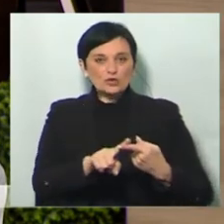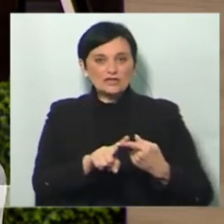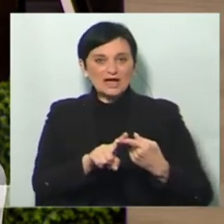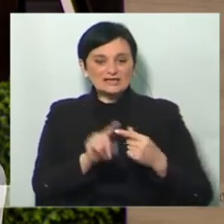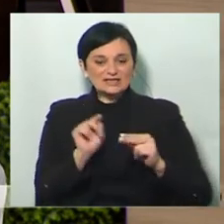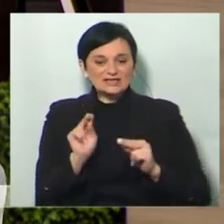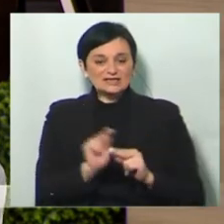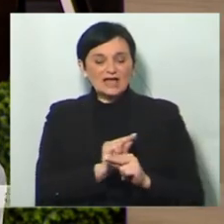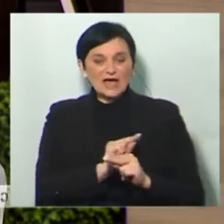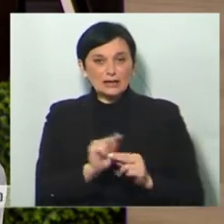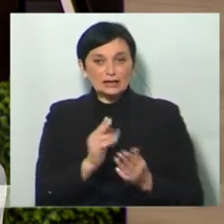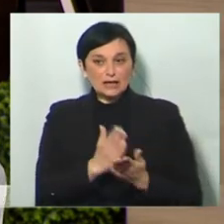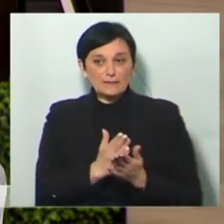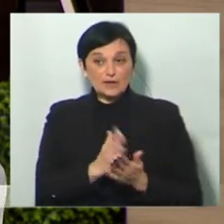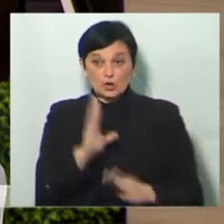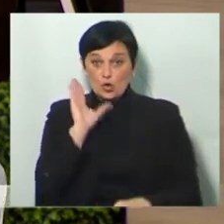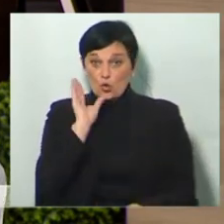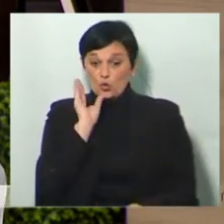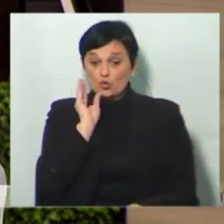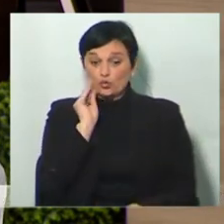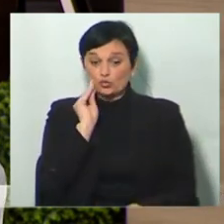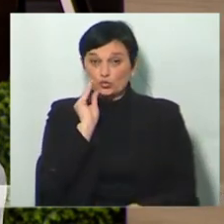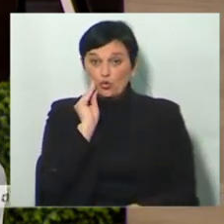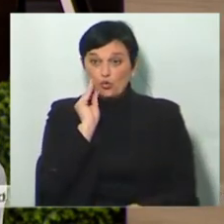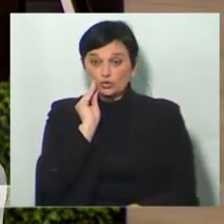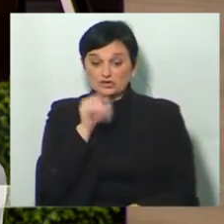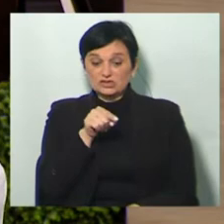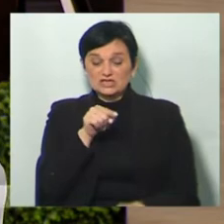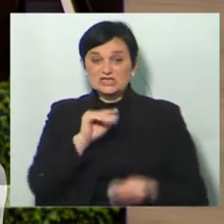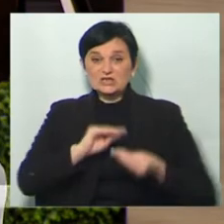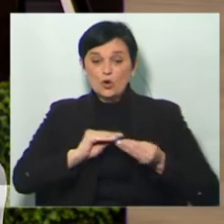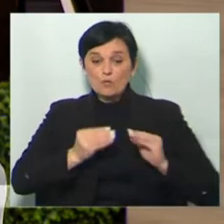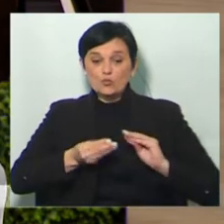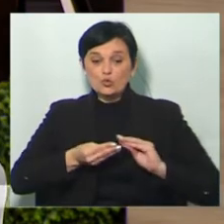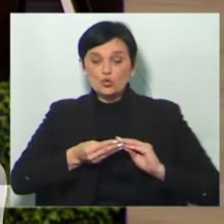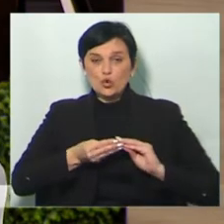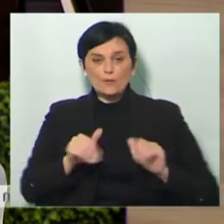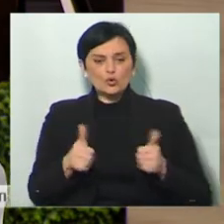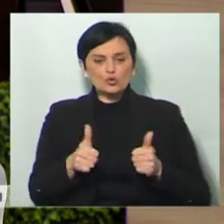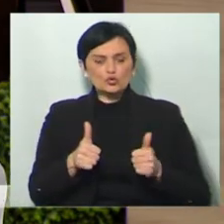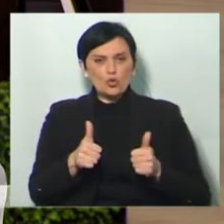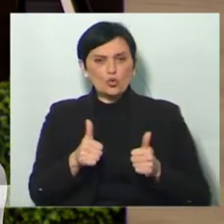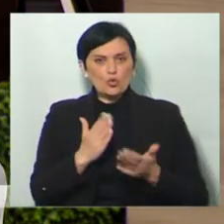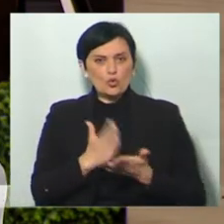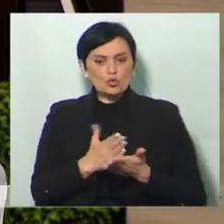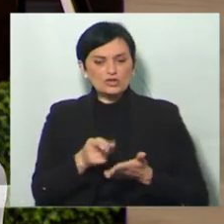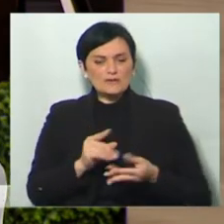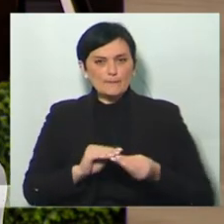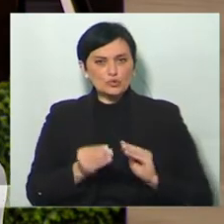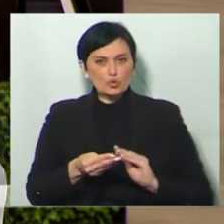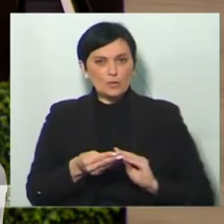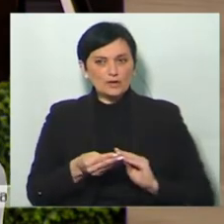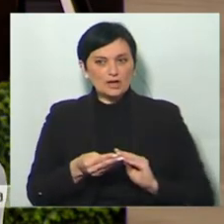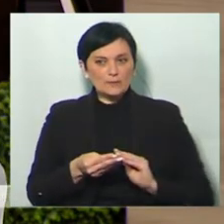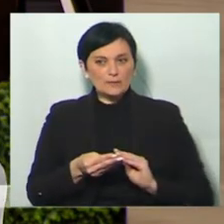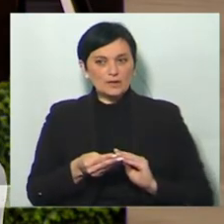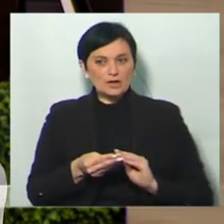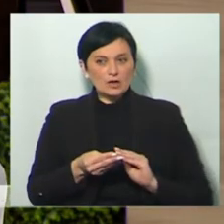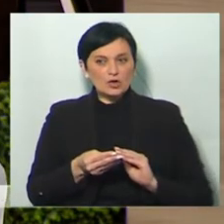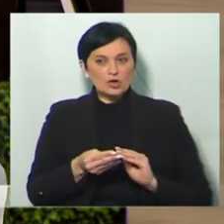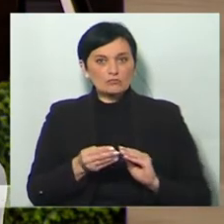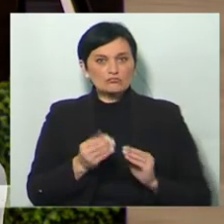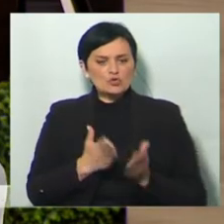თერაპია. Როდის ხდება ეს პრობლემები და როგორ ხდება ეს პრობლემები, ასე